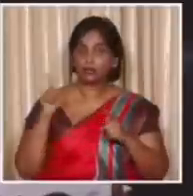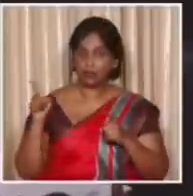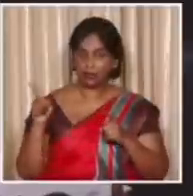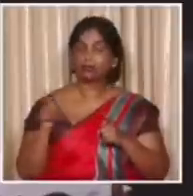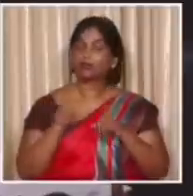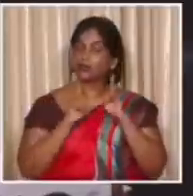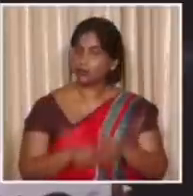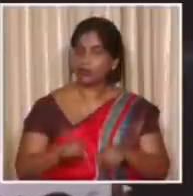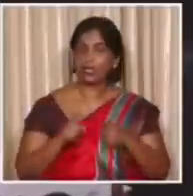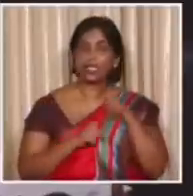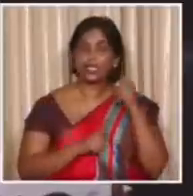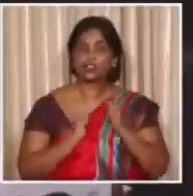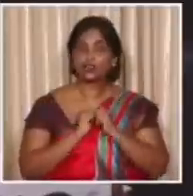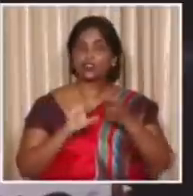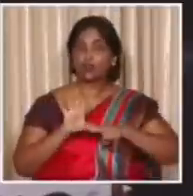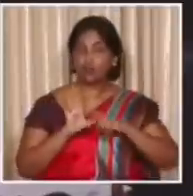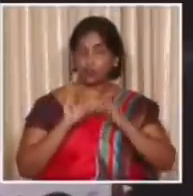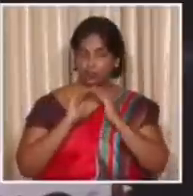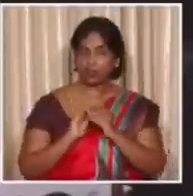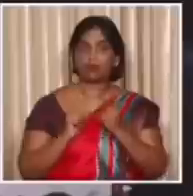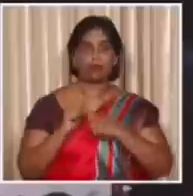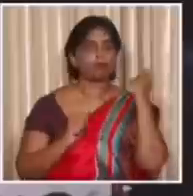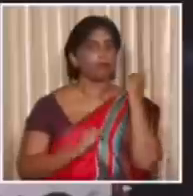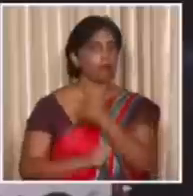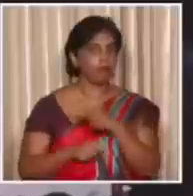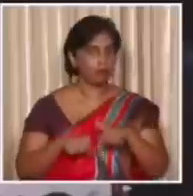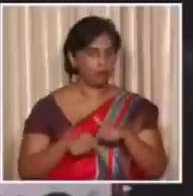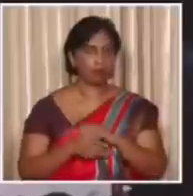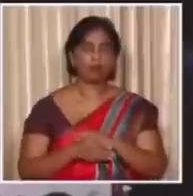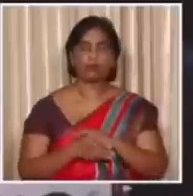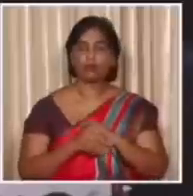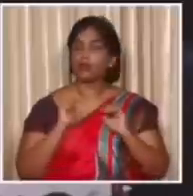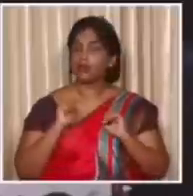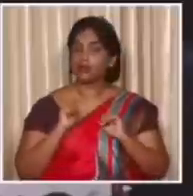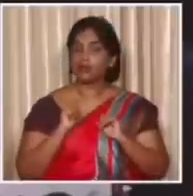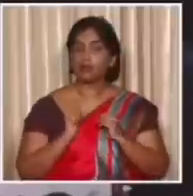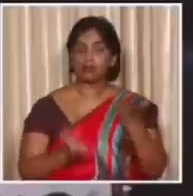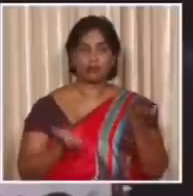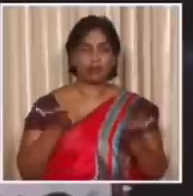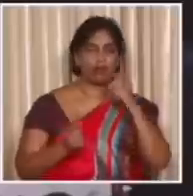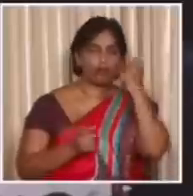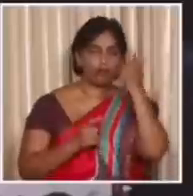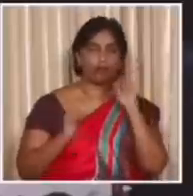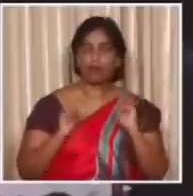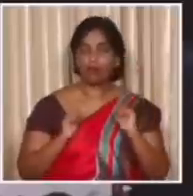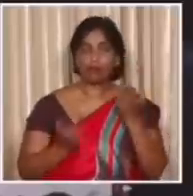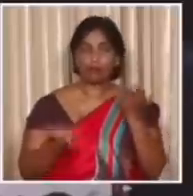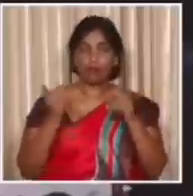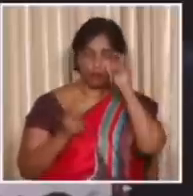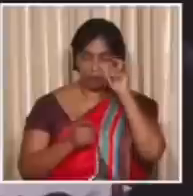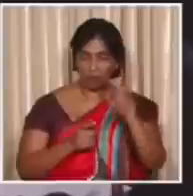ඒ ඉංජිනේරු වෘත්තිය පුහුණු මධ්‍යස්ථාන ඒකට සල්ලි අය කරන්න පටන් ගන්නවා එයි තුලනේ හොයන්නේ මොකෙන්ද තුලනේ